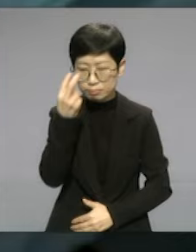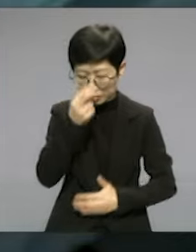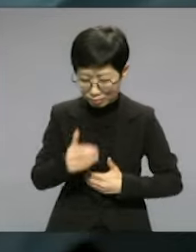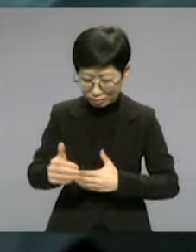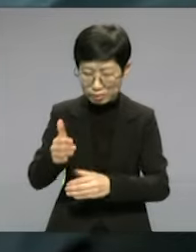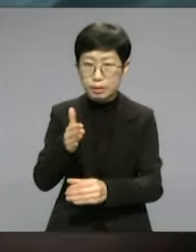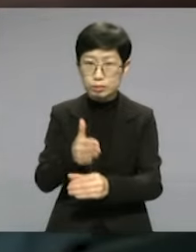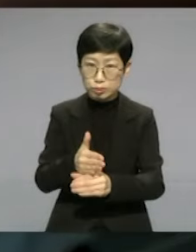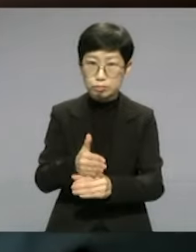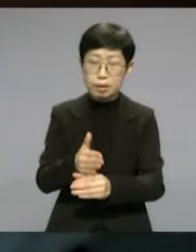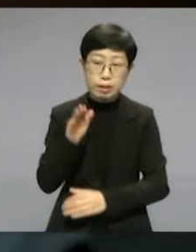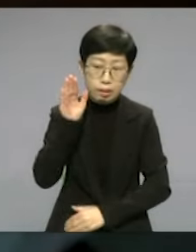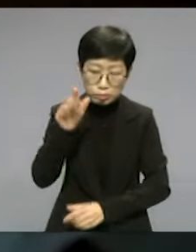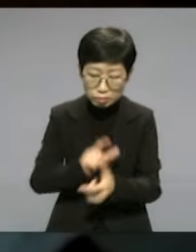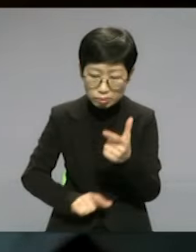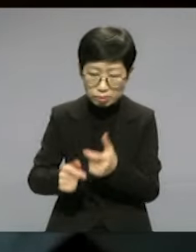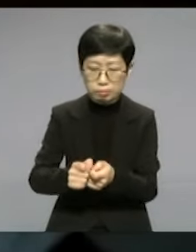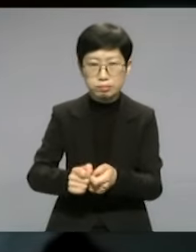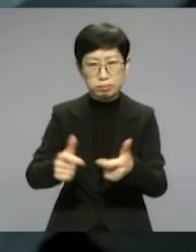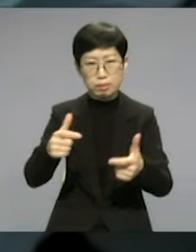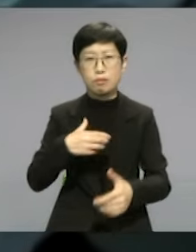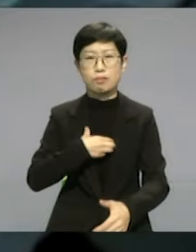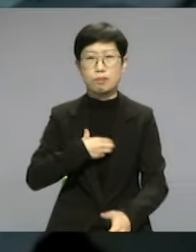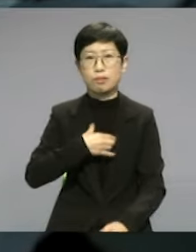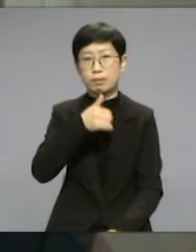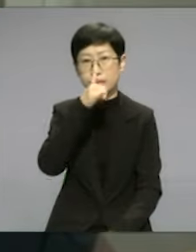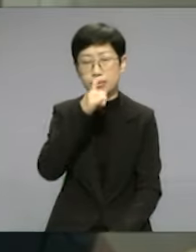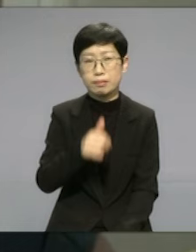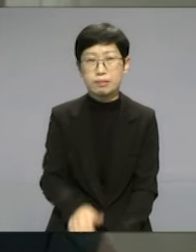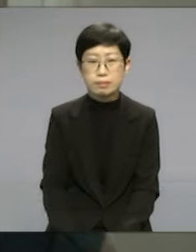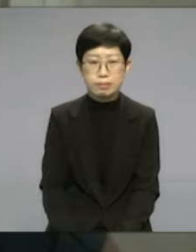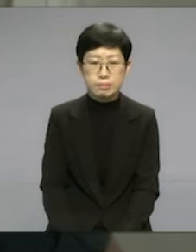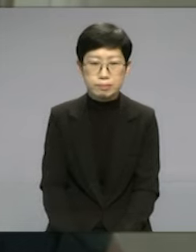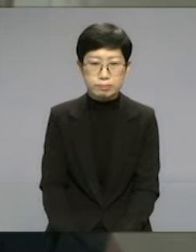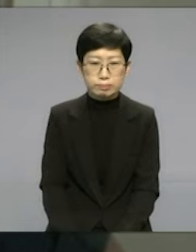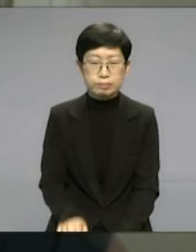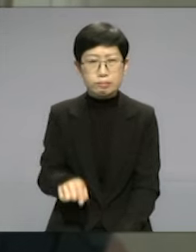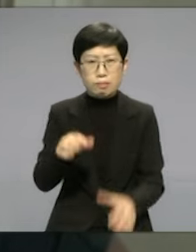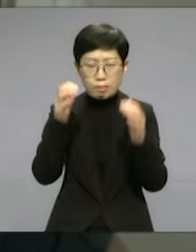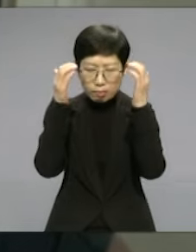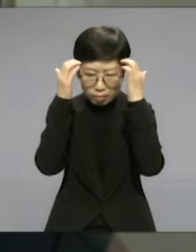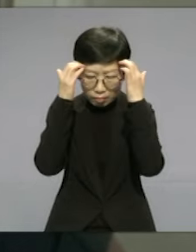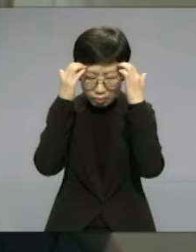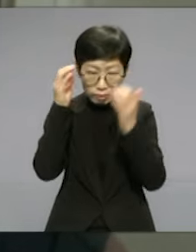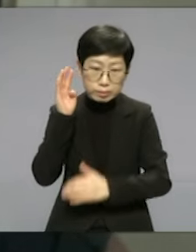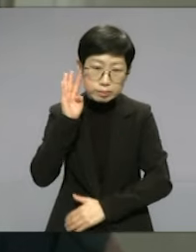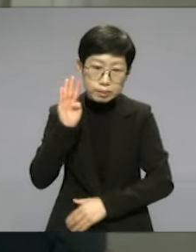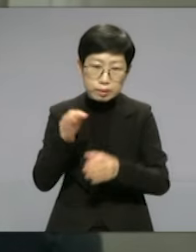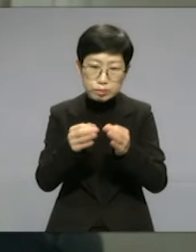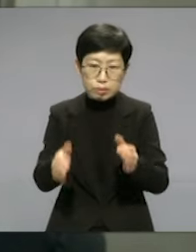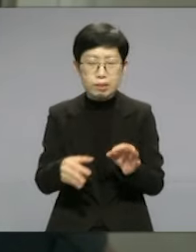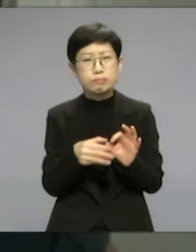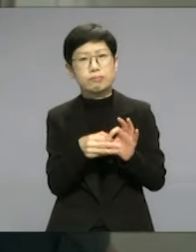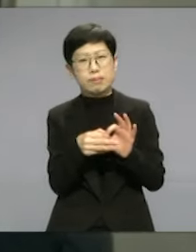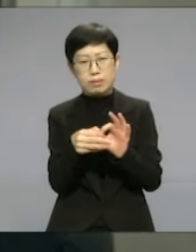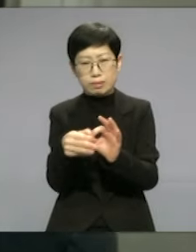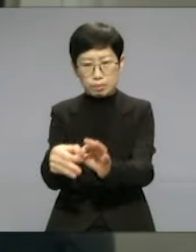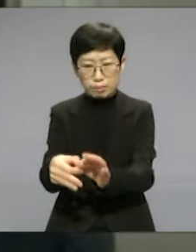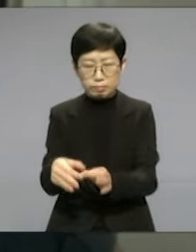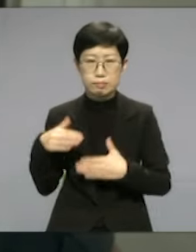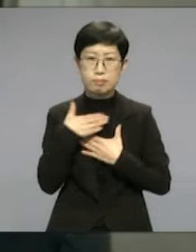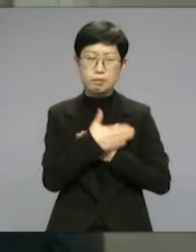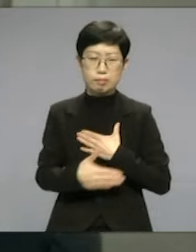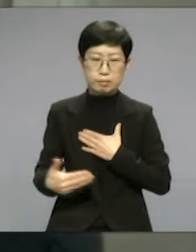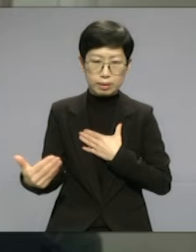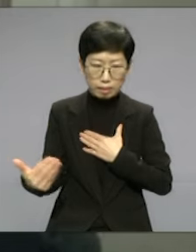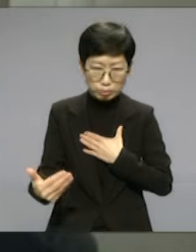진행 중이어서 더 늘어날 수도 있습니다. Eu estou sentindo essa dor já tem 4 dias hoje, né?